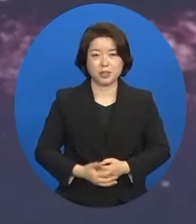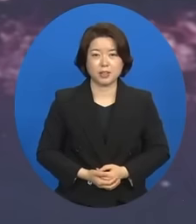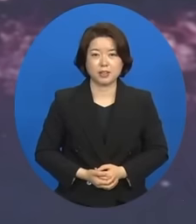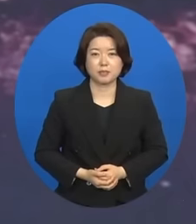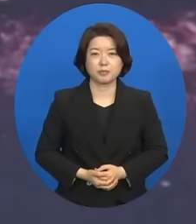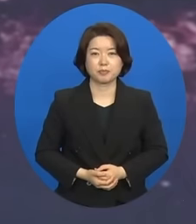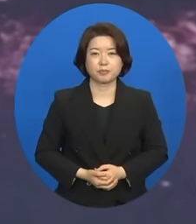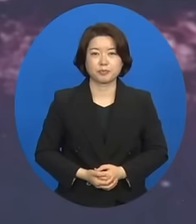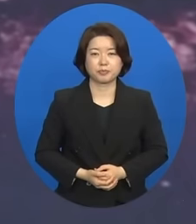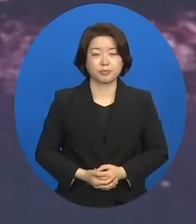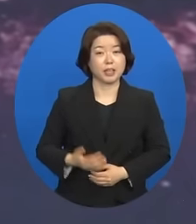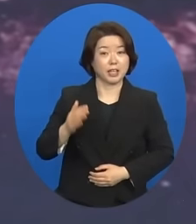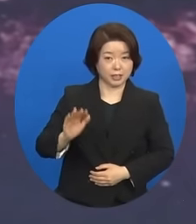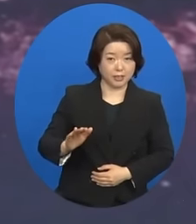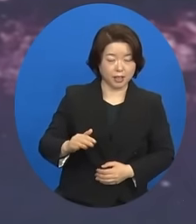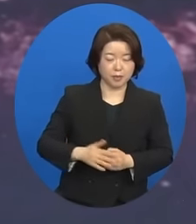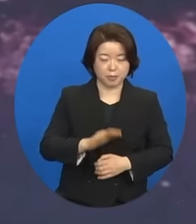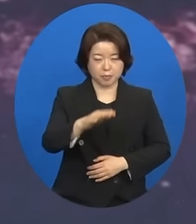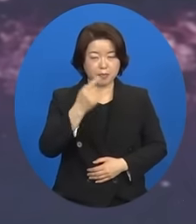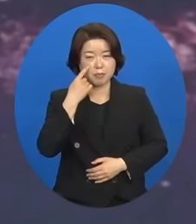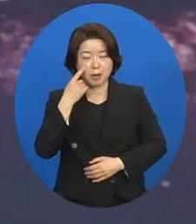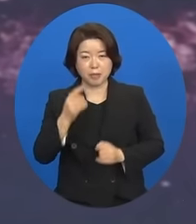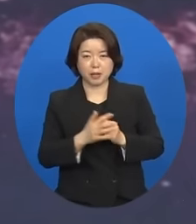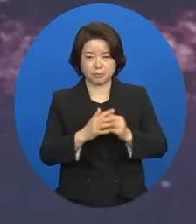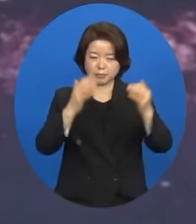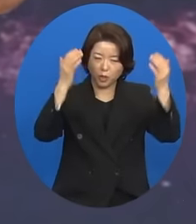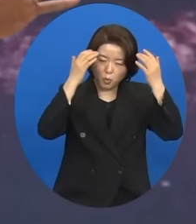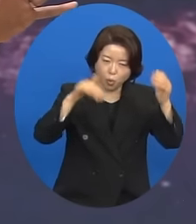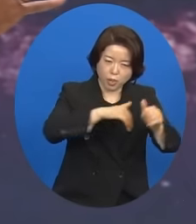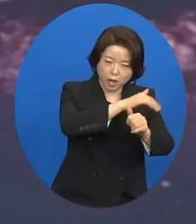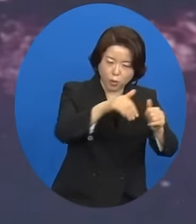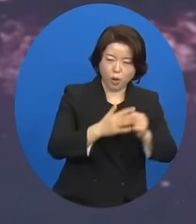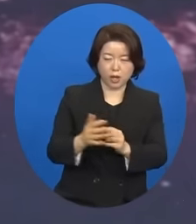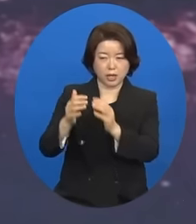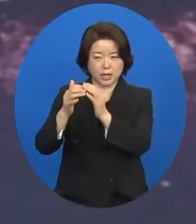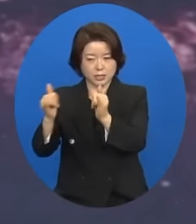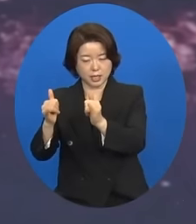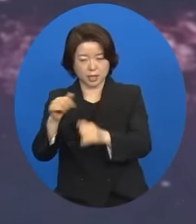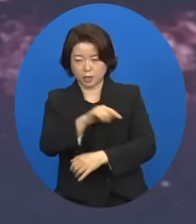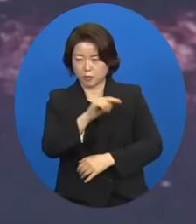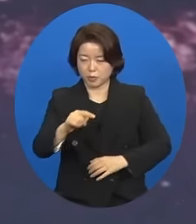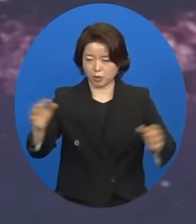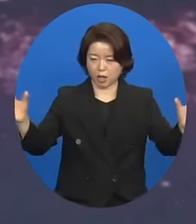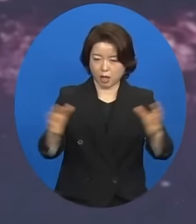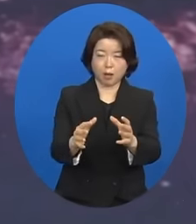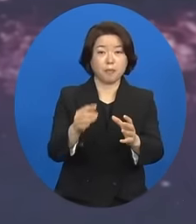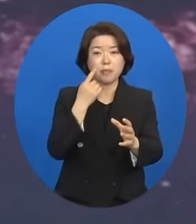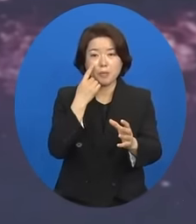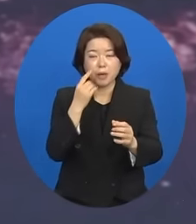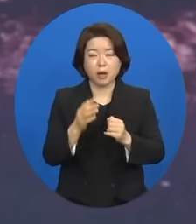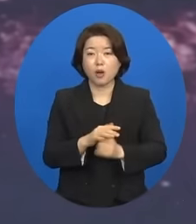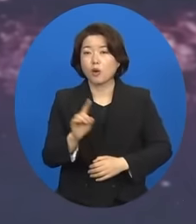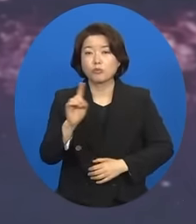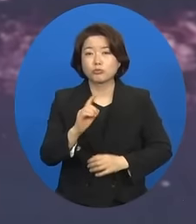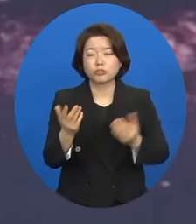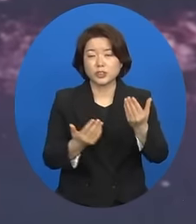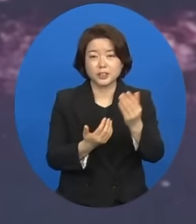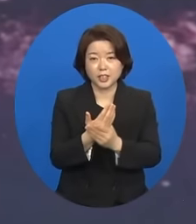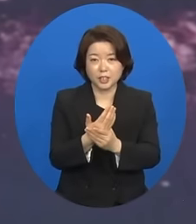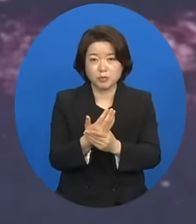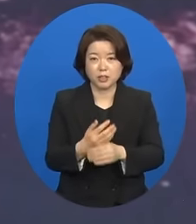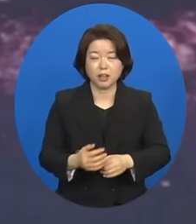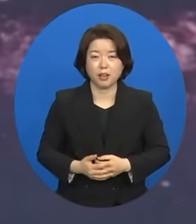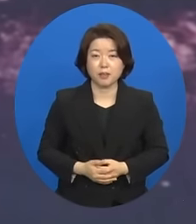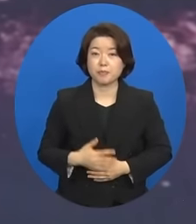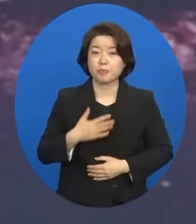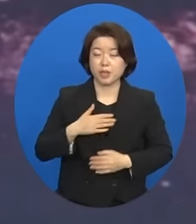것이죠 그런데 자 보세요이 고난의 환경과 사람을 한번 붙여 보시기 바랍니다 어떤 일이 있을 수 있냐면